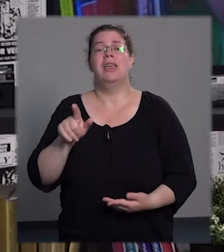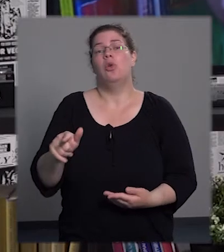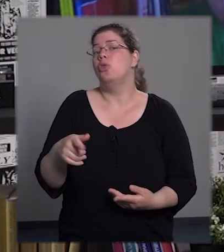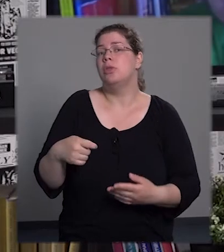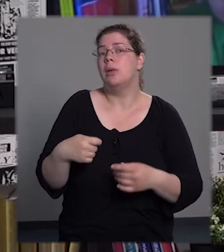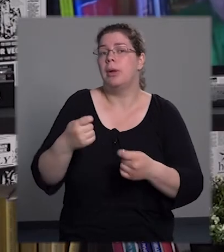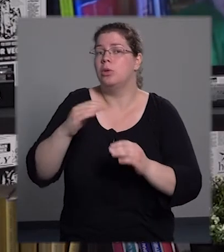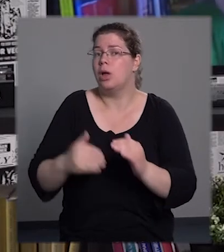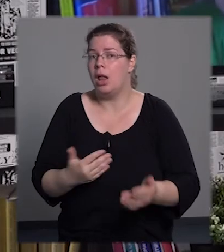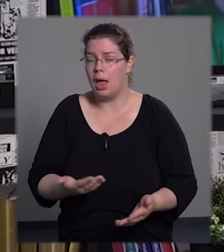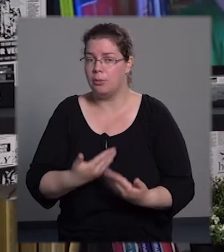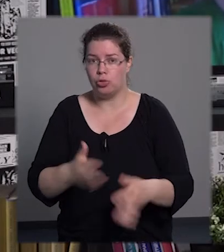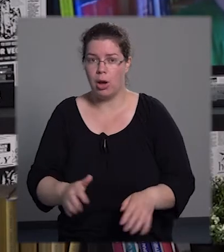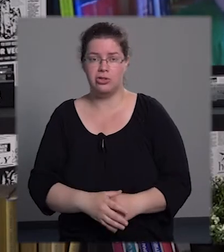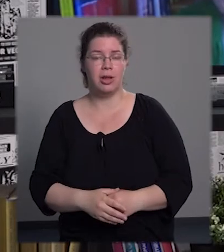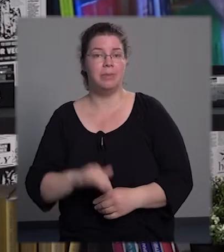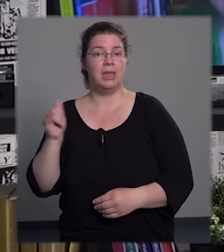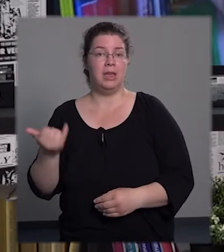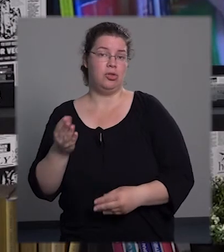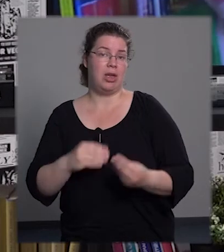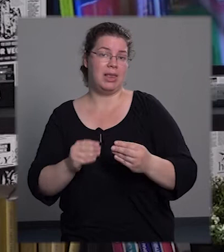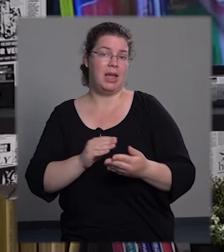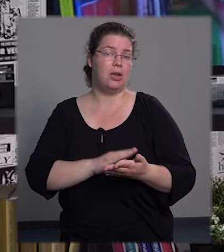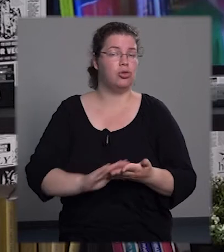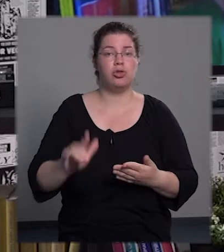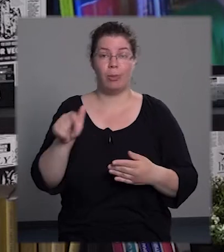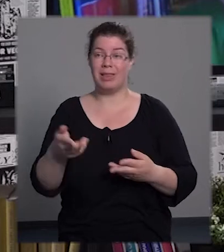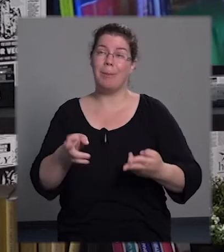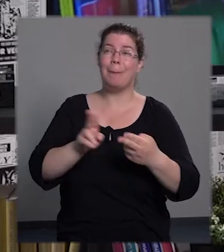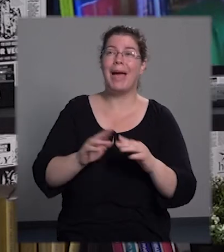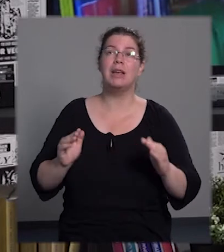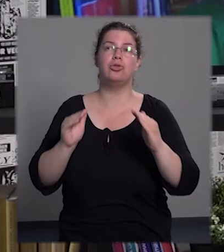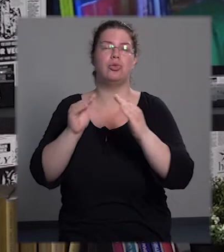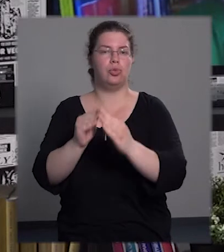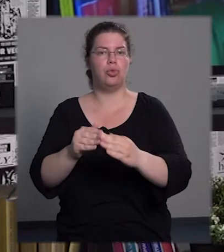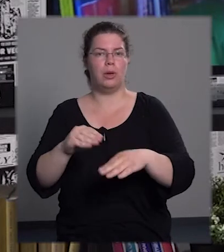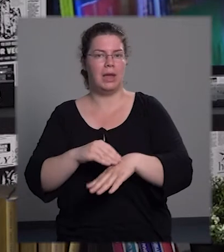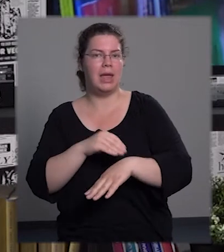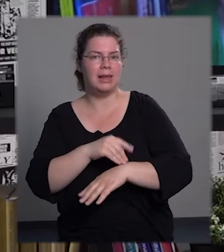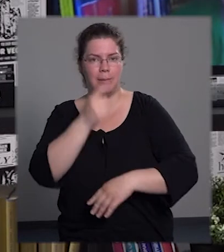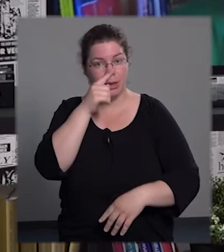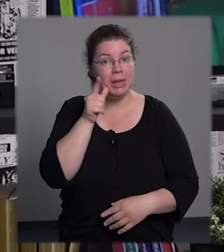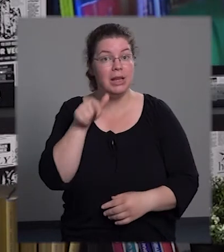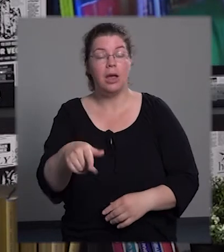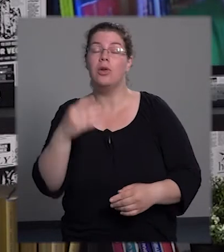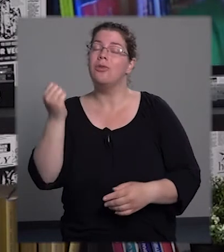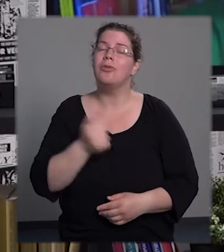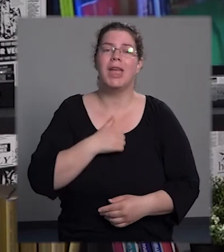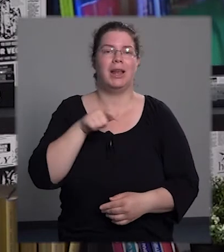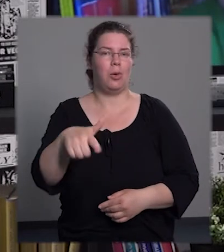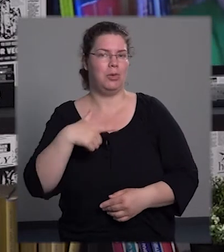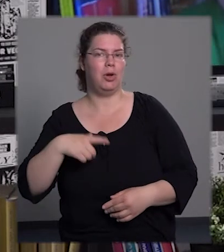alább sohasem. És ezért mondjuk én ezt a pályacsúcsot érzem úgy a Neményi Lili esetében, hogy végre ott volt, ahova ő való